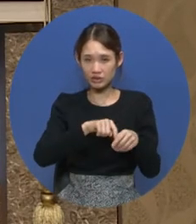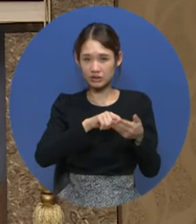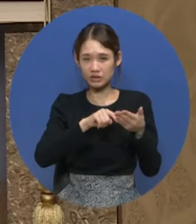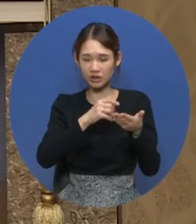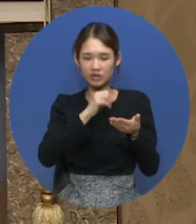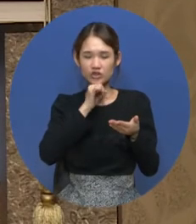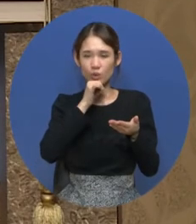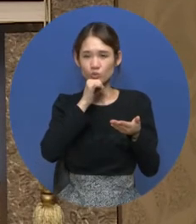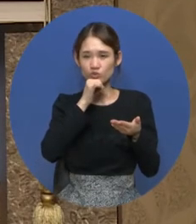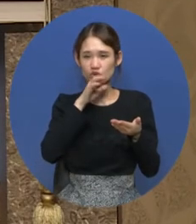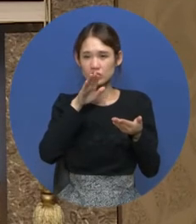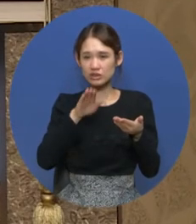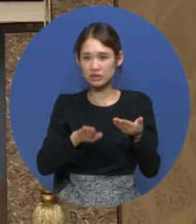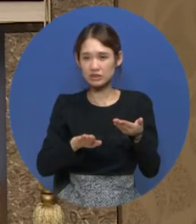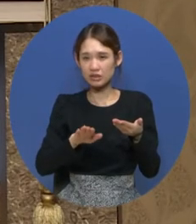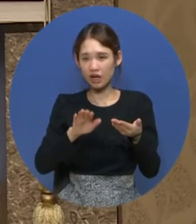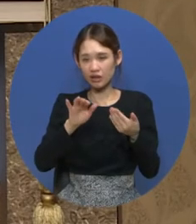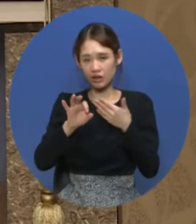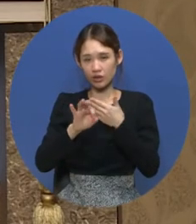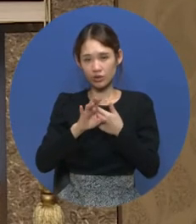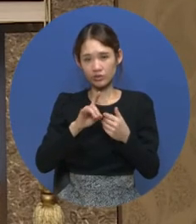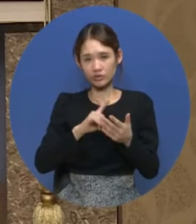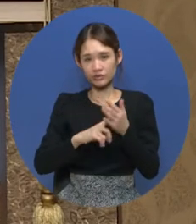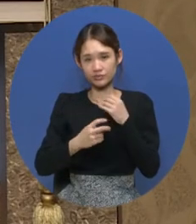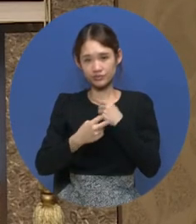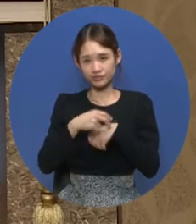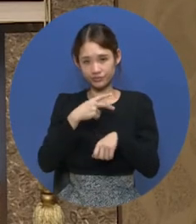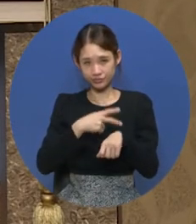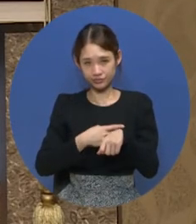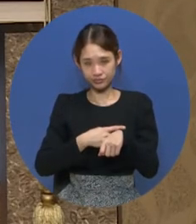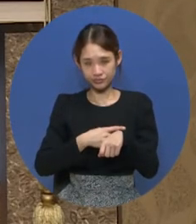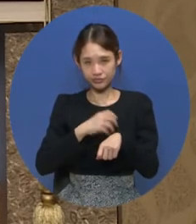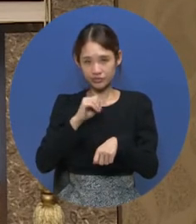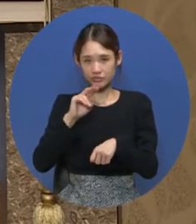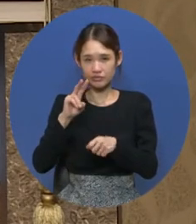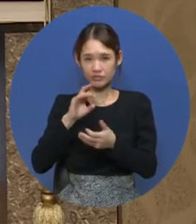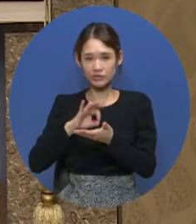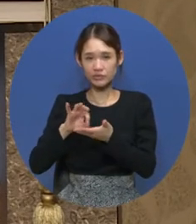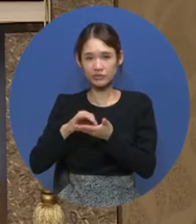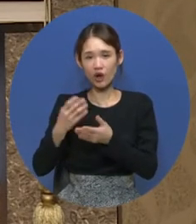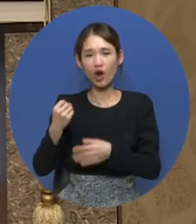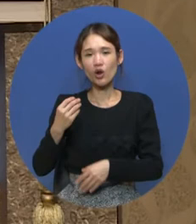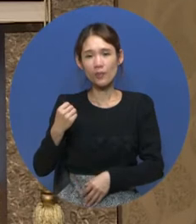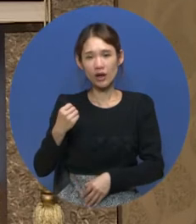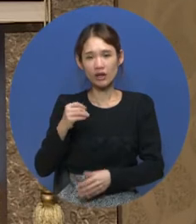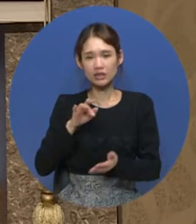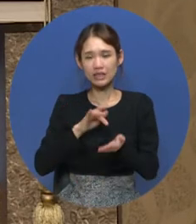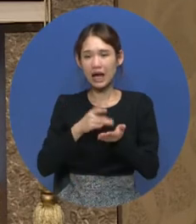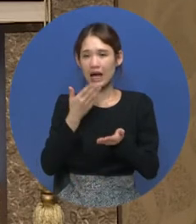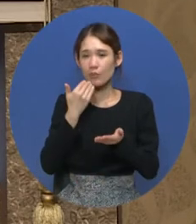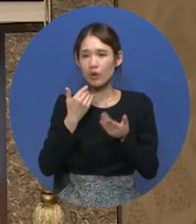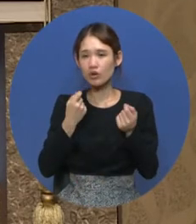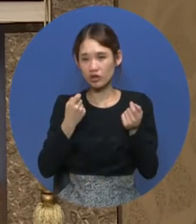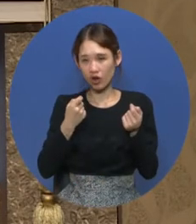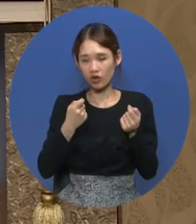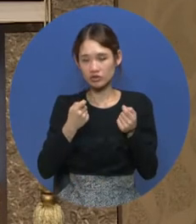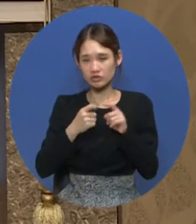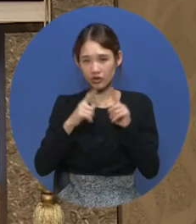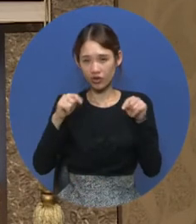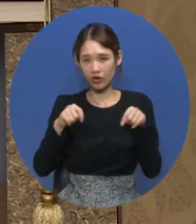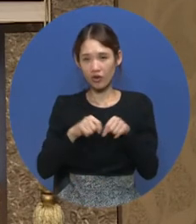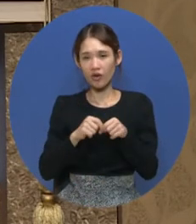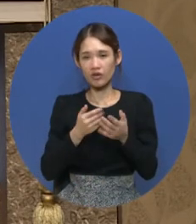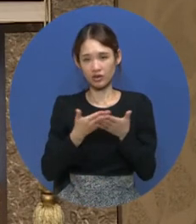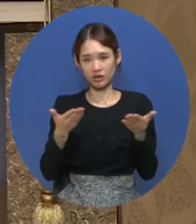산 설을 어 선생님들이 하루에 얼만큼 써야 된다는 정말 우리 양 목 뜻이 처방전을 내리는거